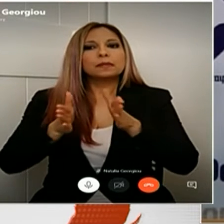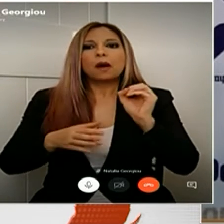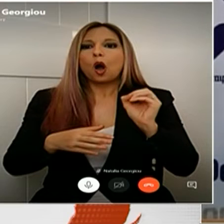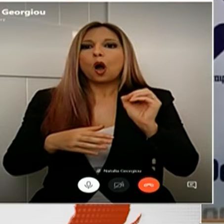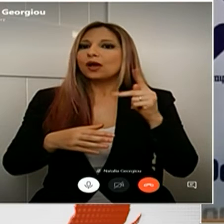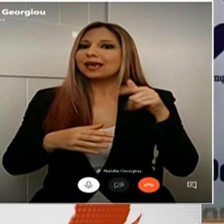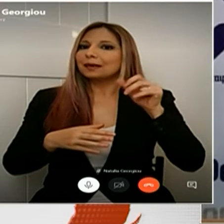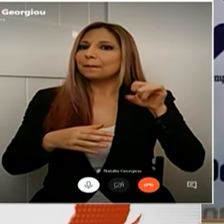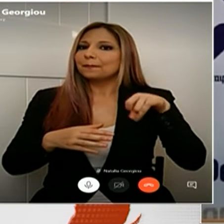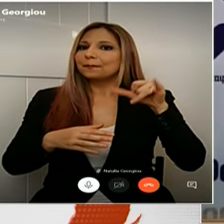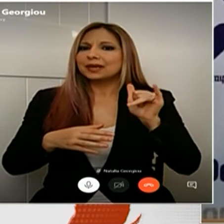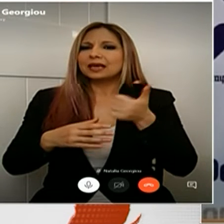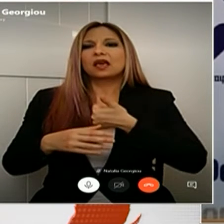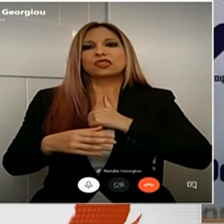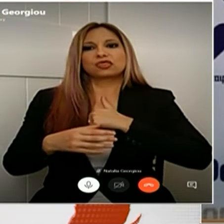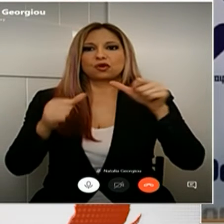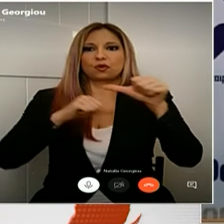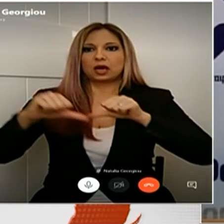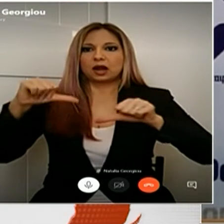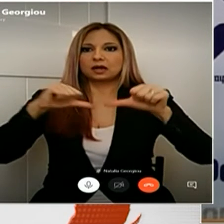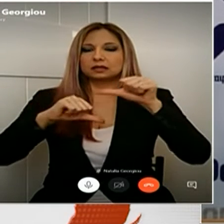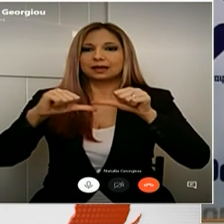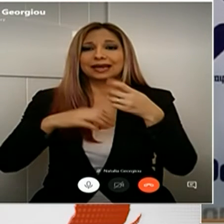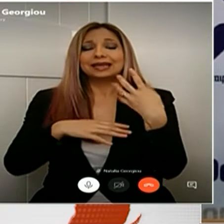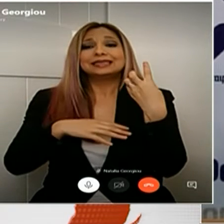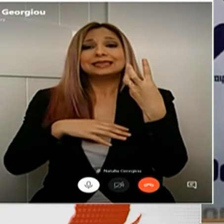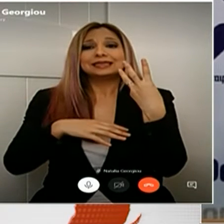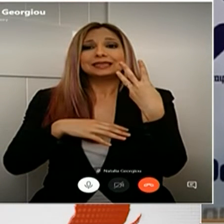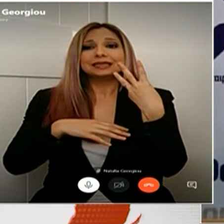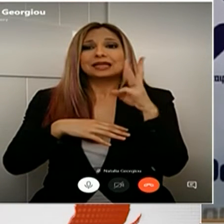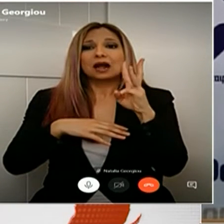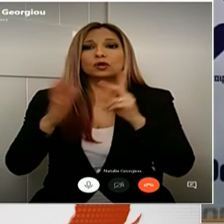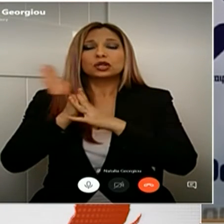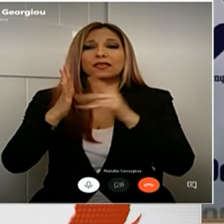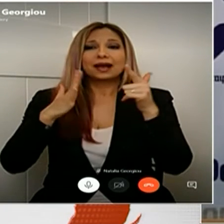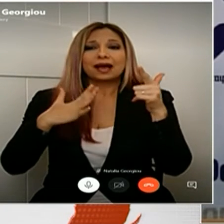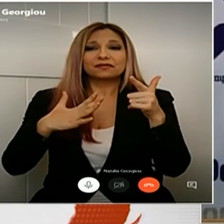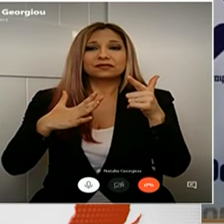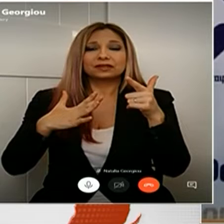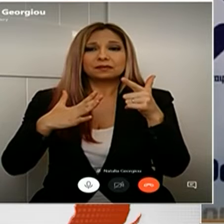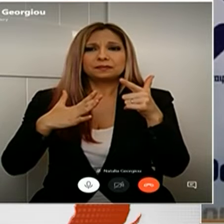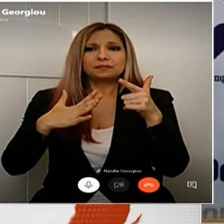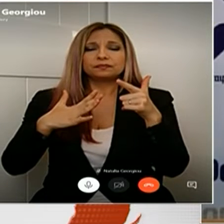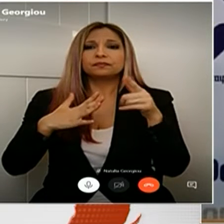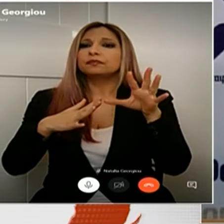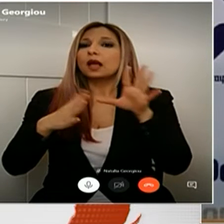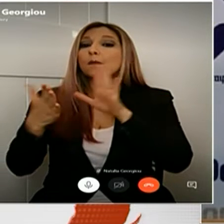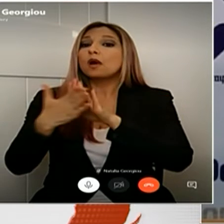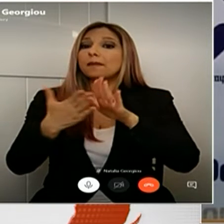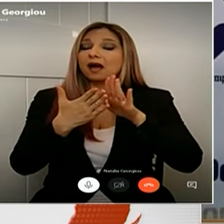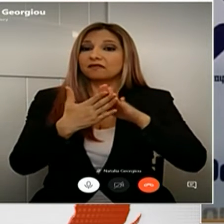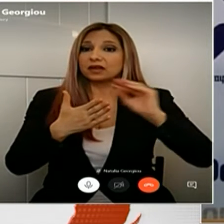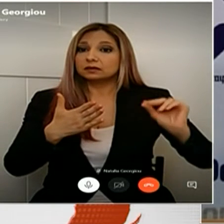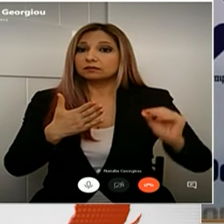ιδιωτικά εργαστήρια. Τα 317 από τα 446 προέρχονται από επαφές άρα οι